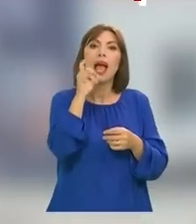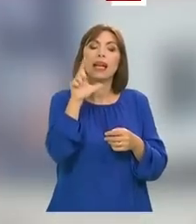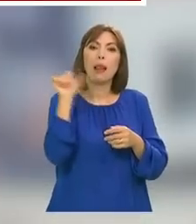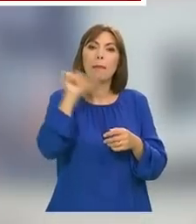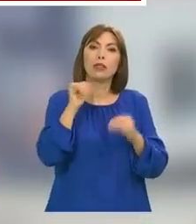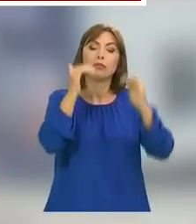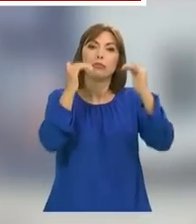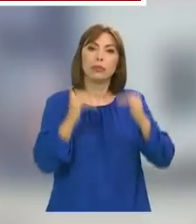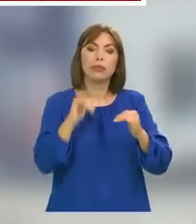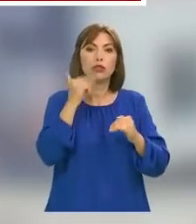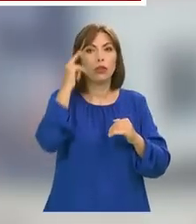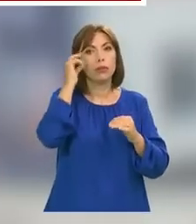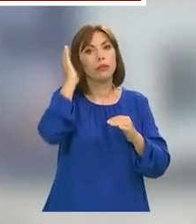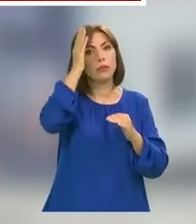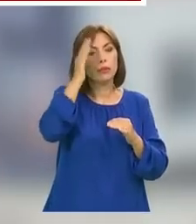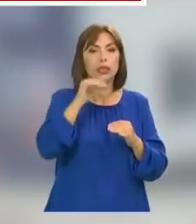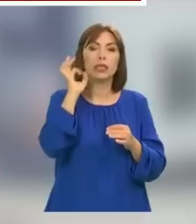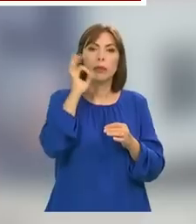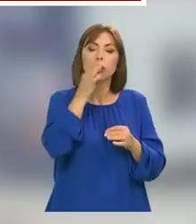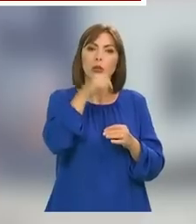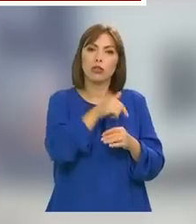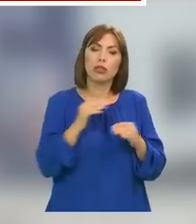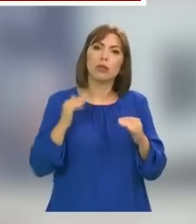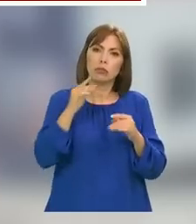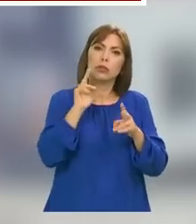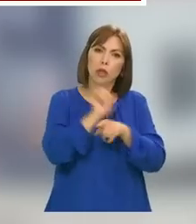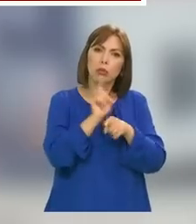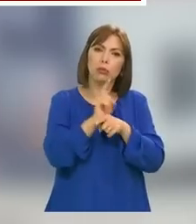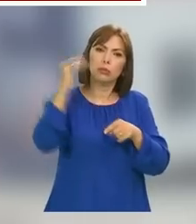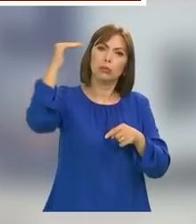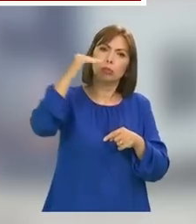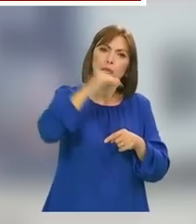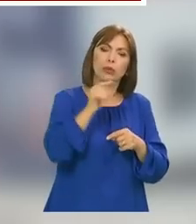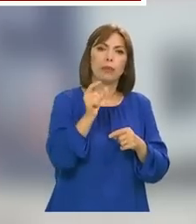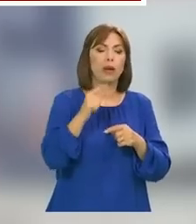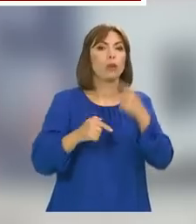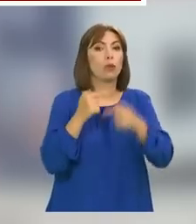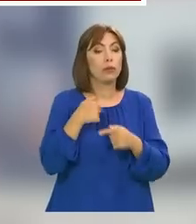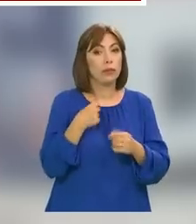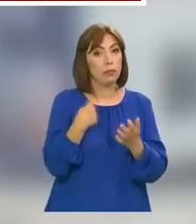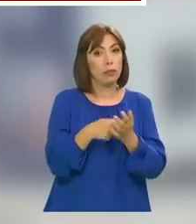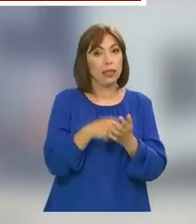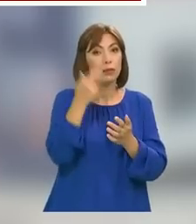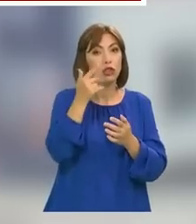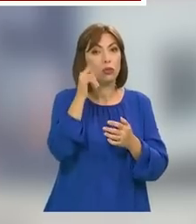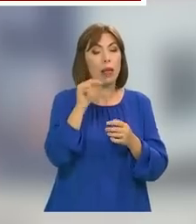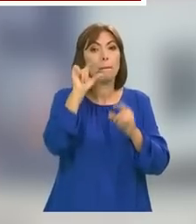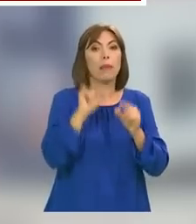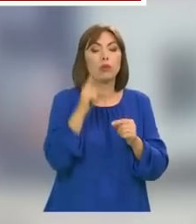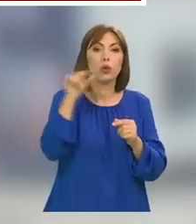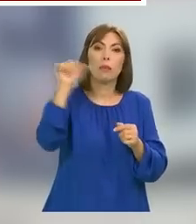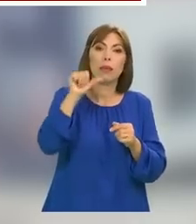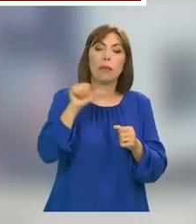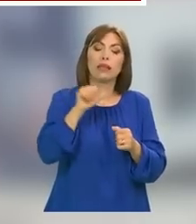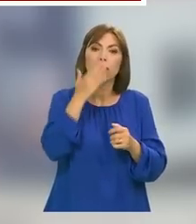scăzut, iar anticipațiile specialiștilor sunt că acest trend se va menține și în perioada următoare. Deja plătim cu 15 lei mai puțin pentru un plin de